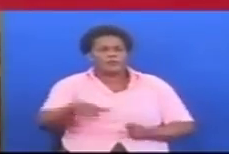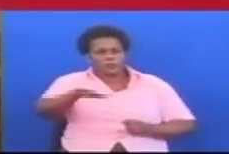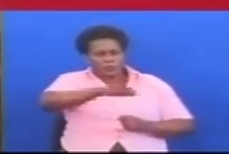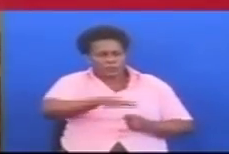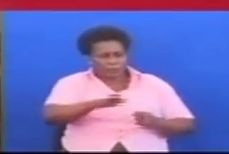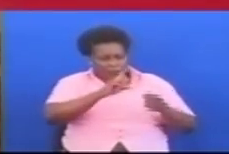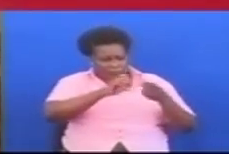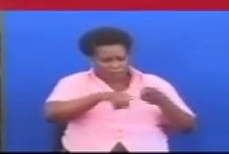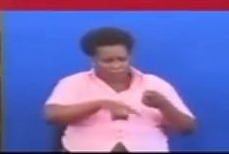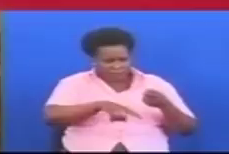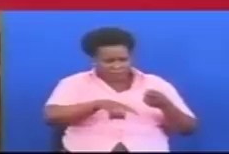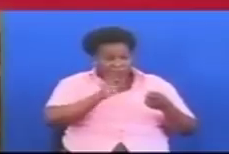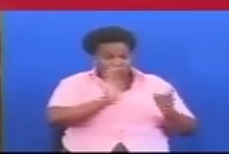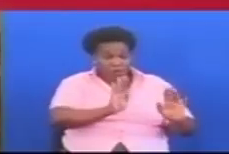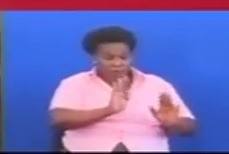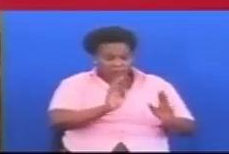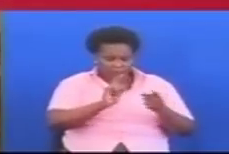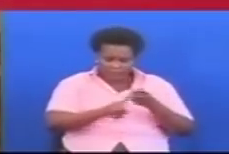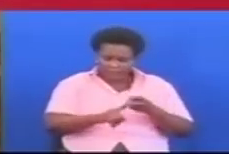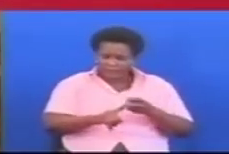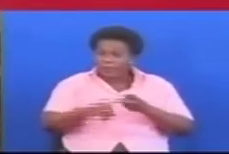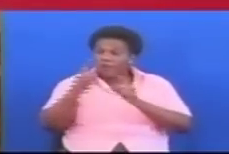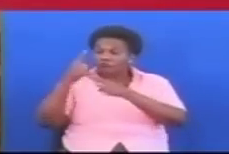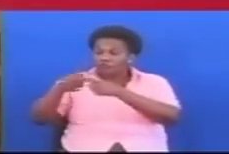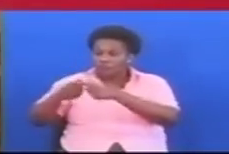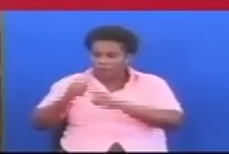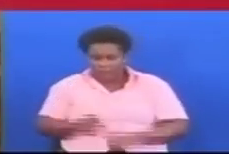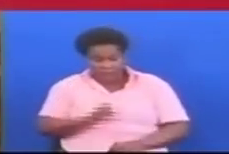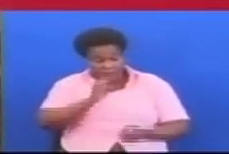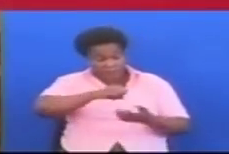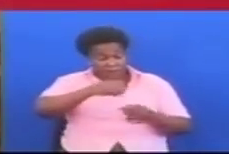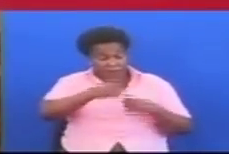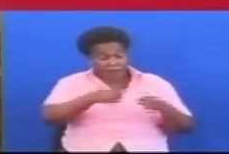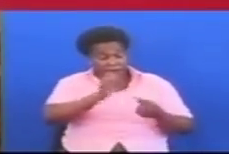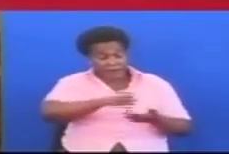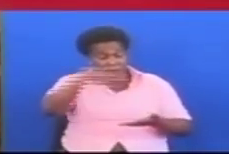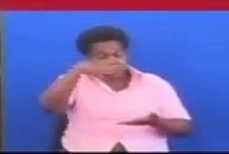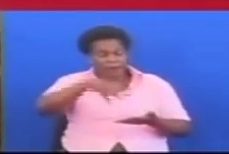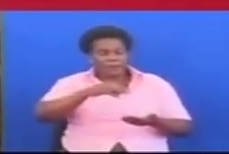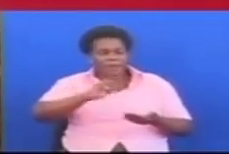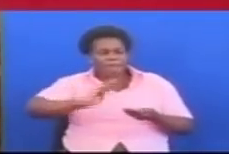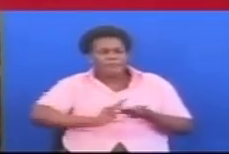Mugango, Kiabakari na Butiama. Mradi huo utaharimu takriban shilingi bilioni